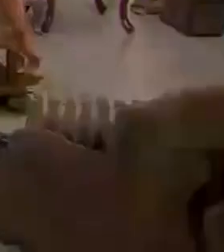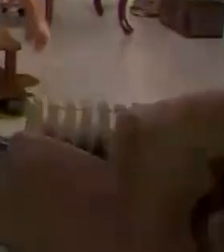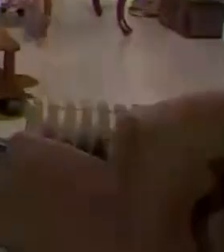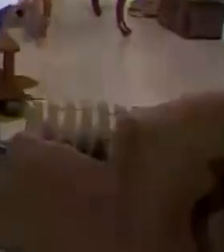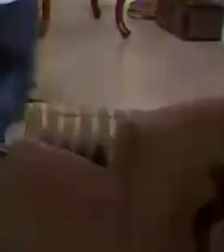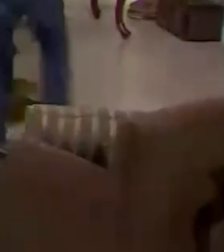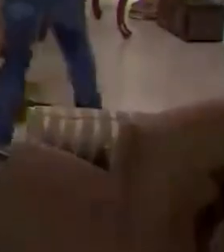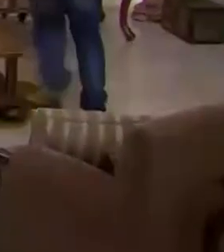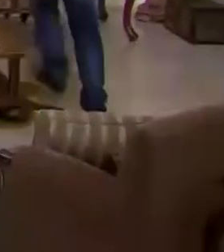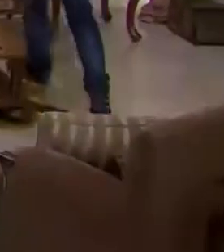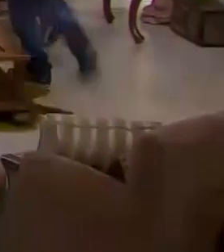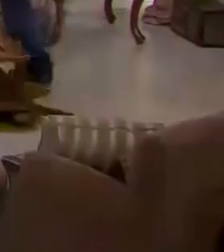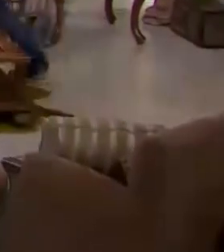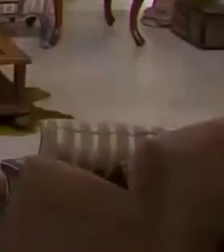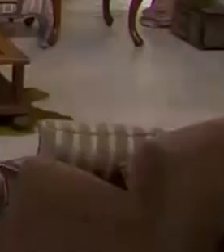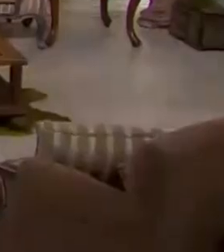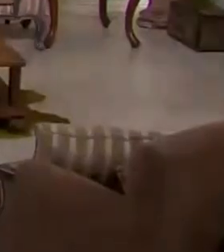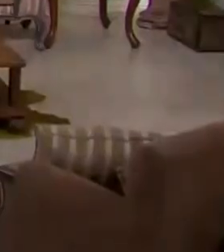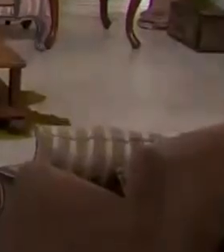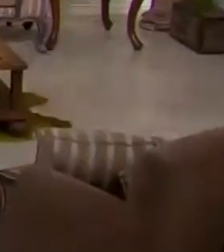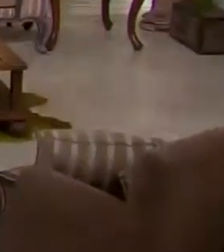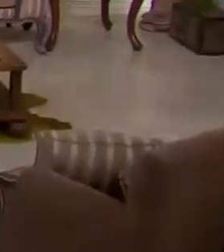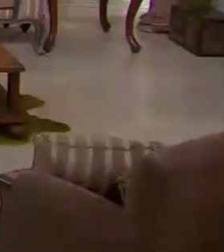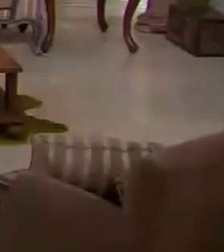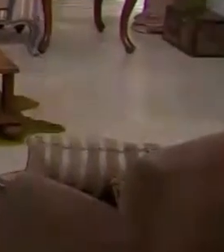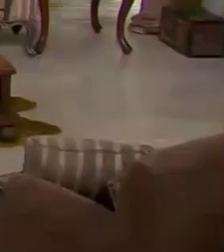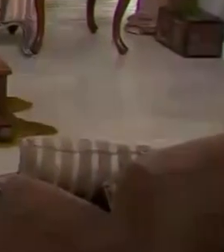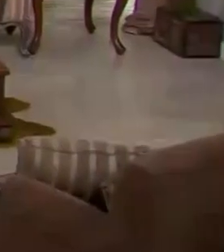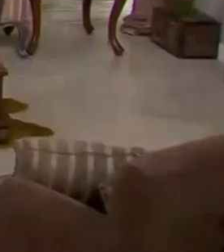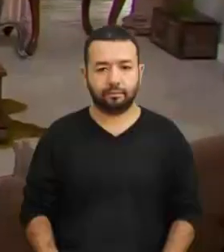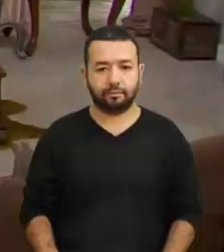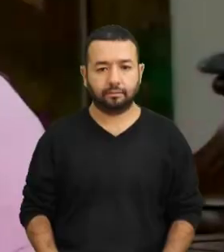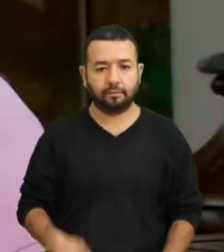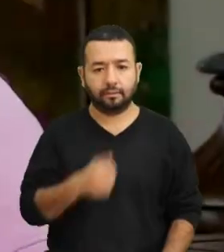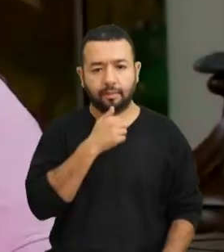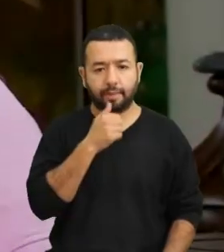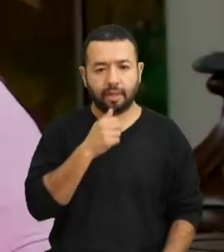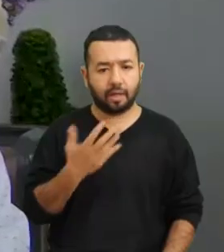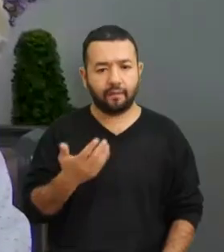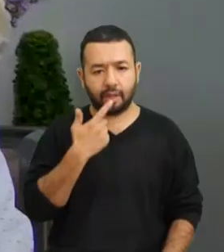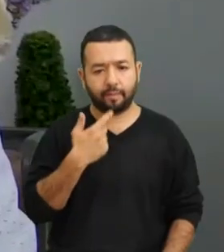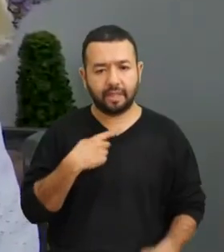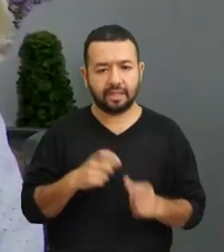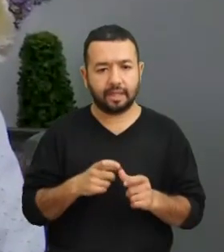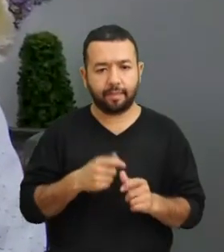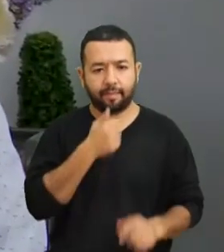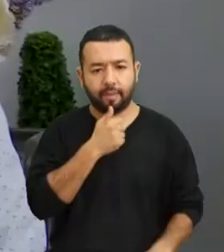Kemal salonda bacak bacak üstüne atmış gazete okuyor. Sarp gelip yanına oturdu. Baba. Efendim Sarp.